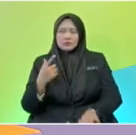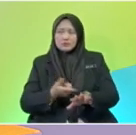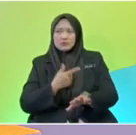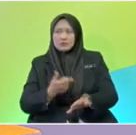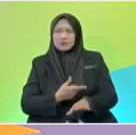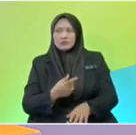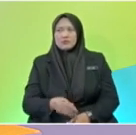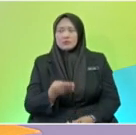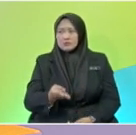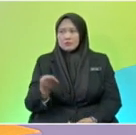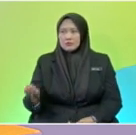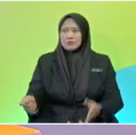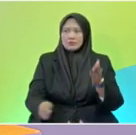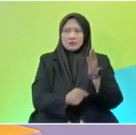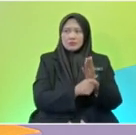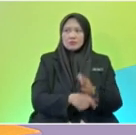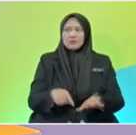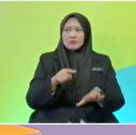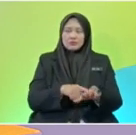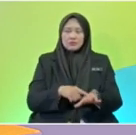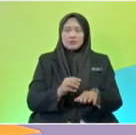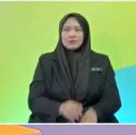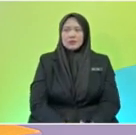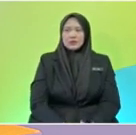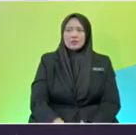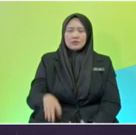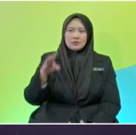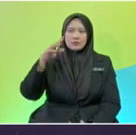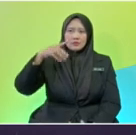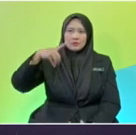tambahan di pelantar delima KPPS